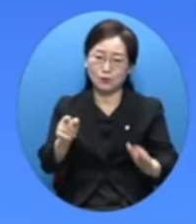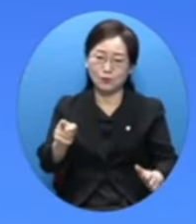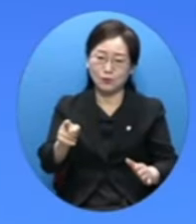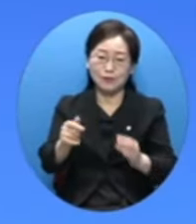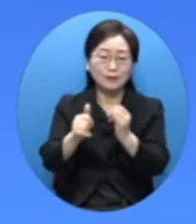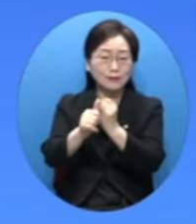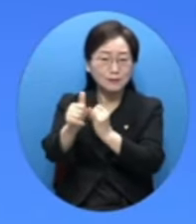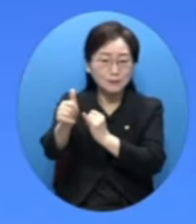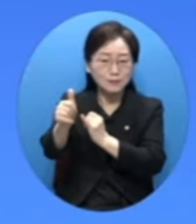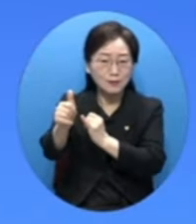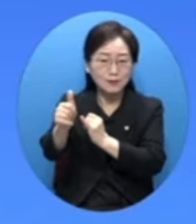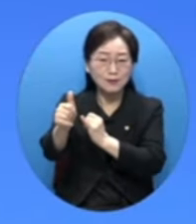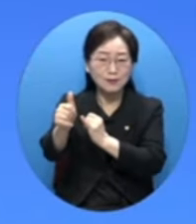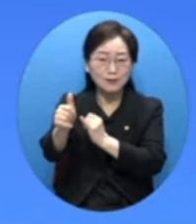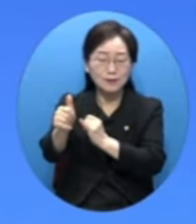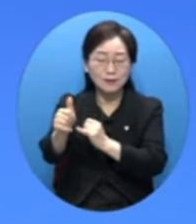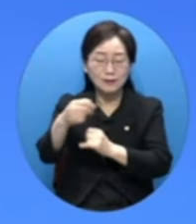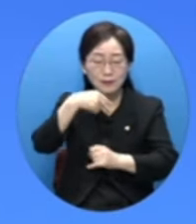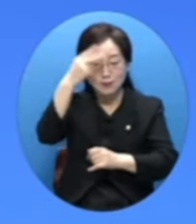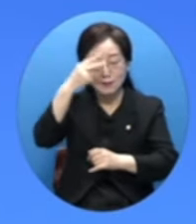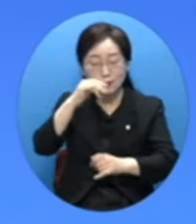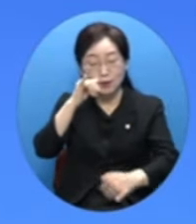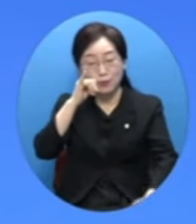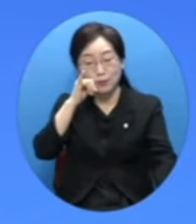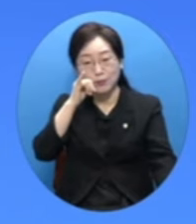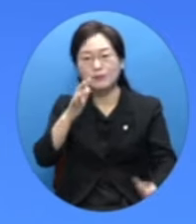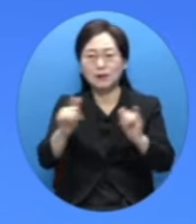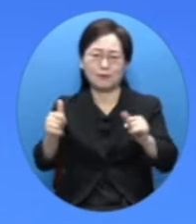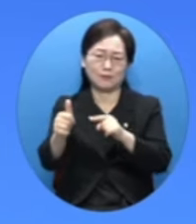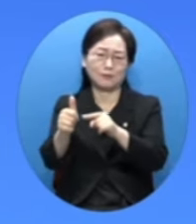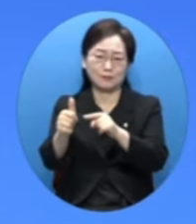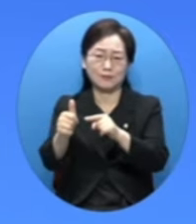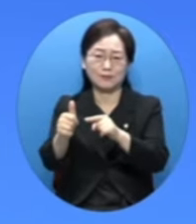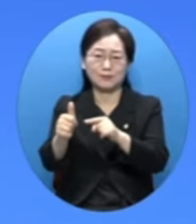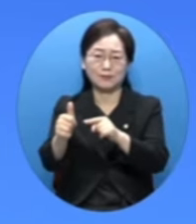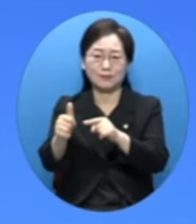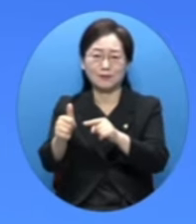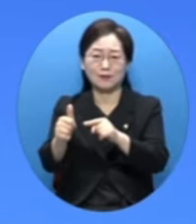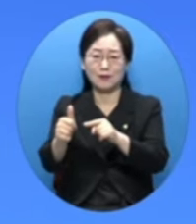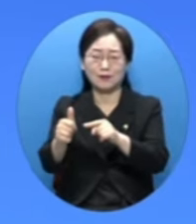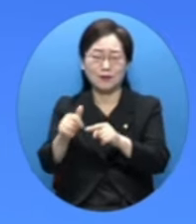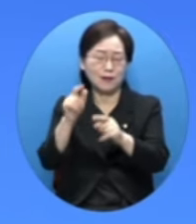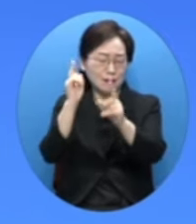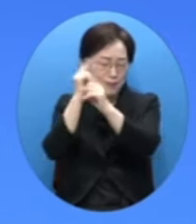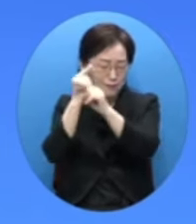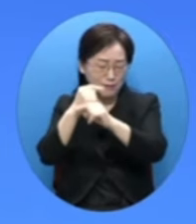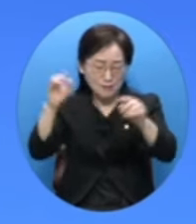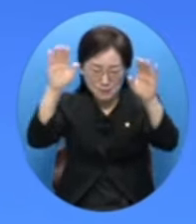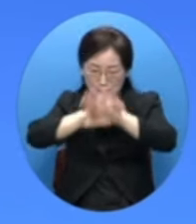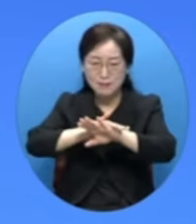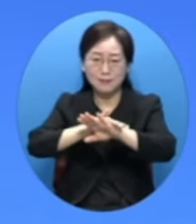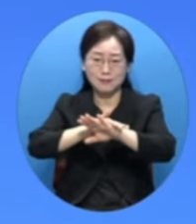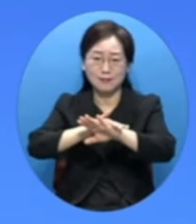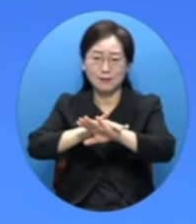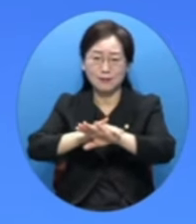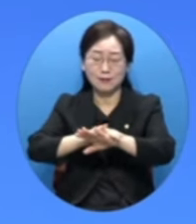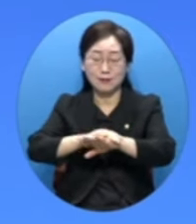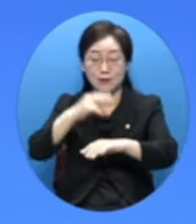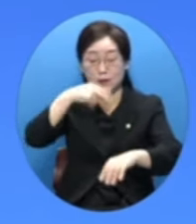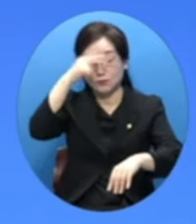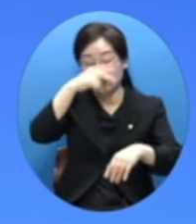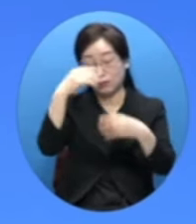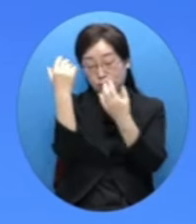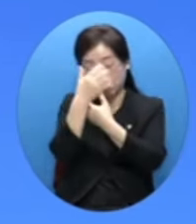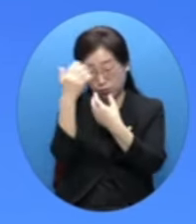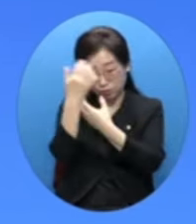남편이 알코올 중독입니다. 그냥 매일 밤마다 술에 취해